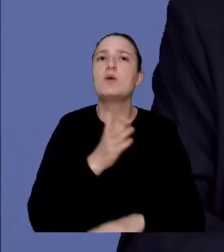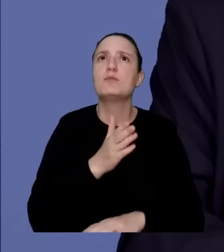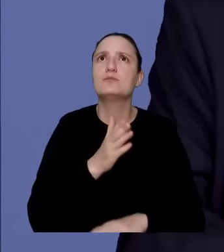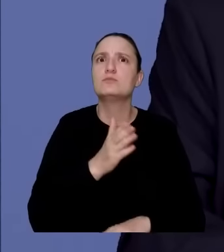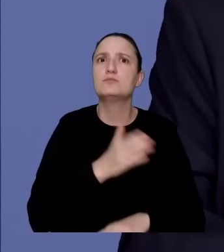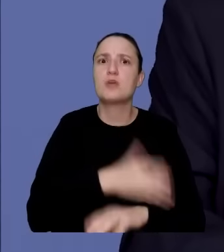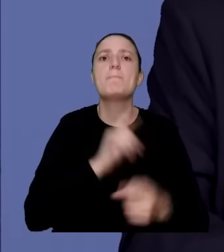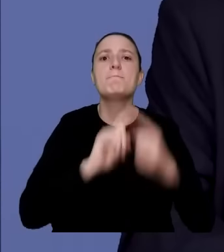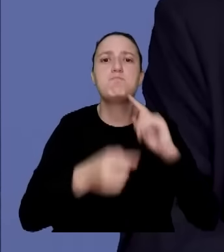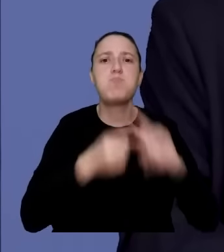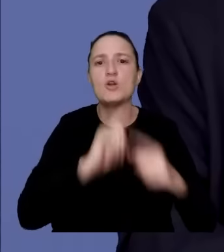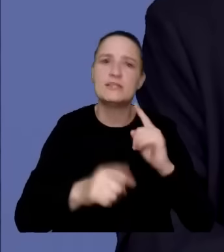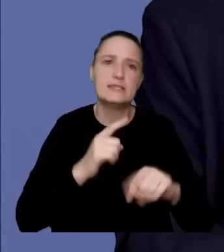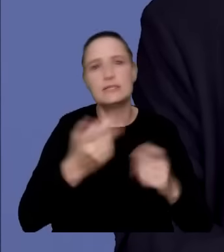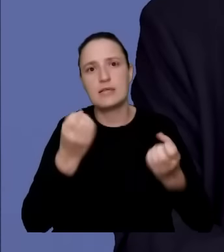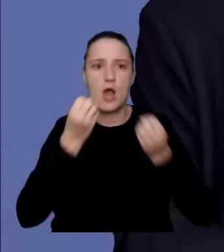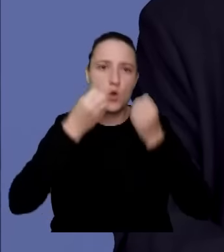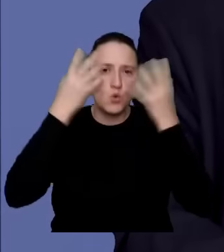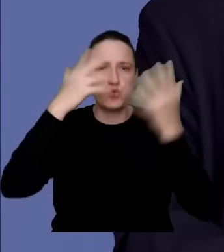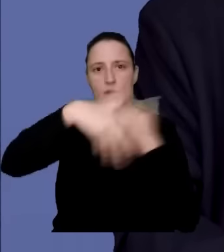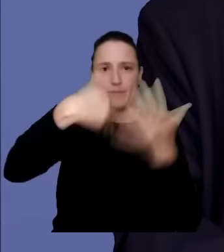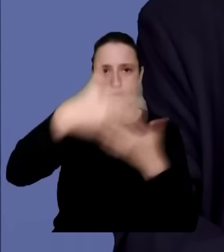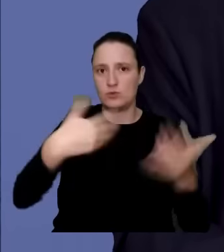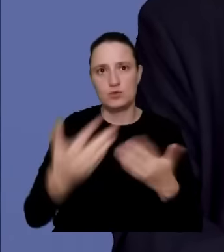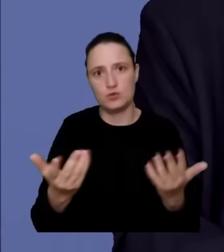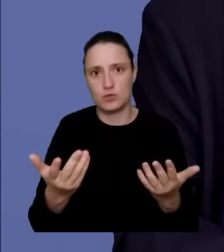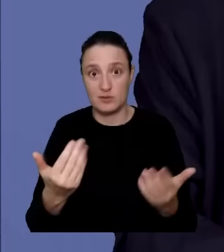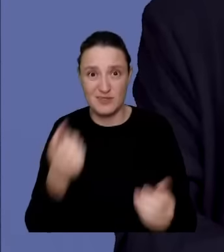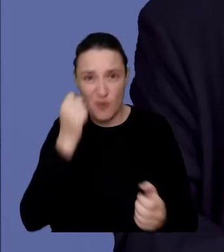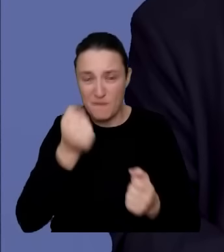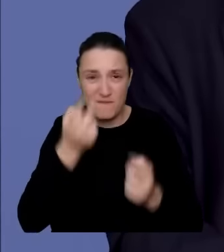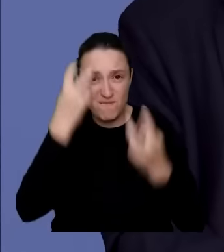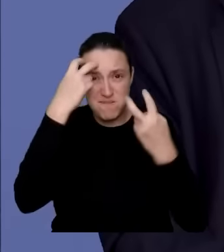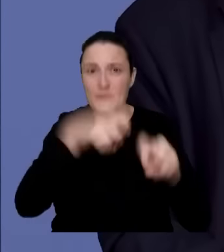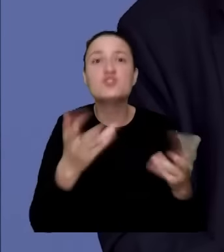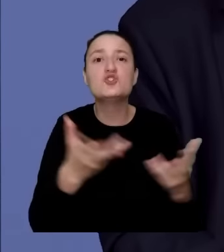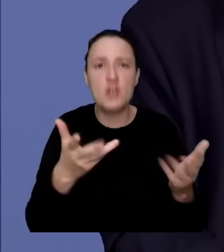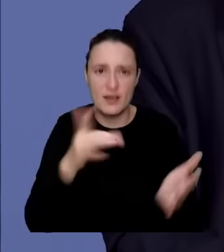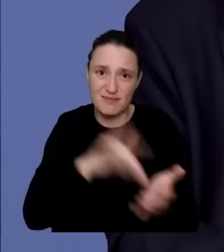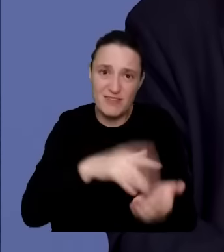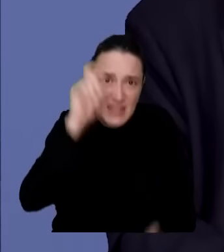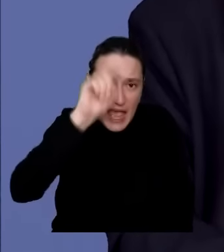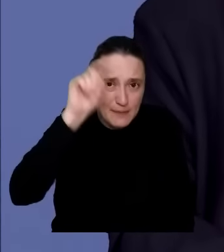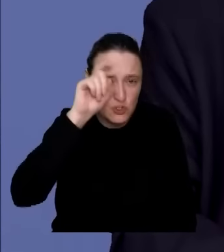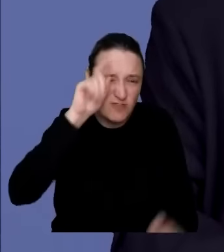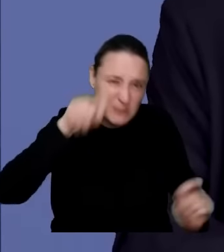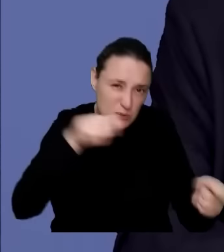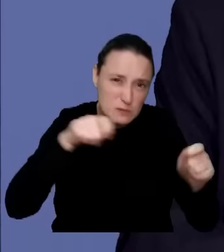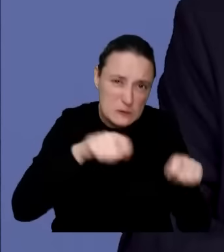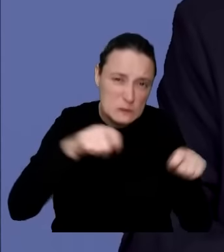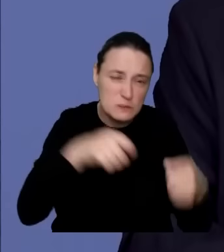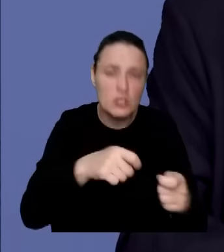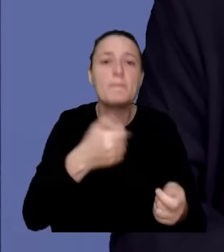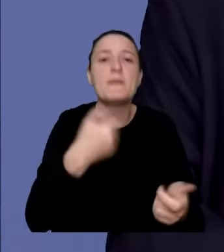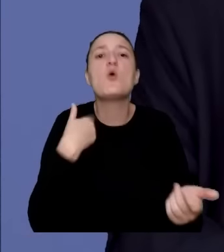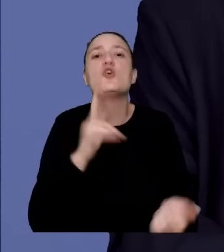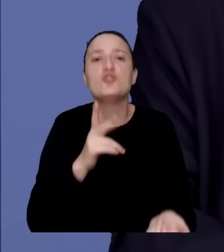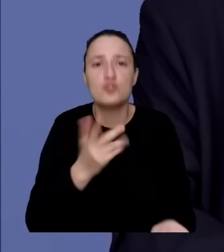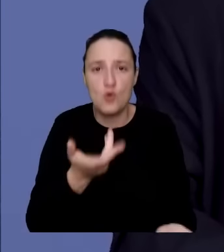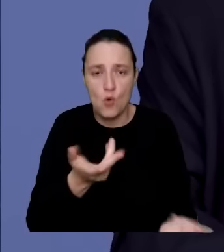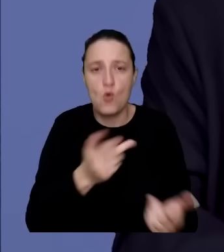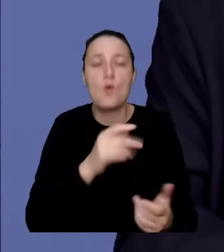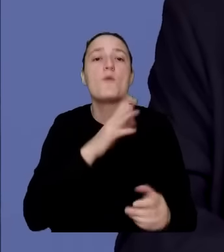Polityka multikulti to jest nic innego jak coś co zostało wymyślone w Niemczech i na siłę forsowany przez Parlament